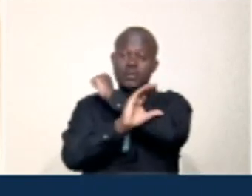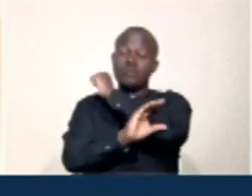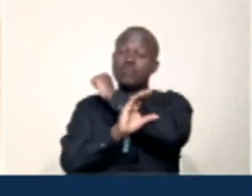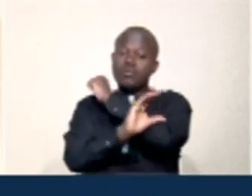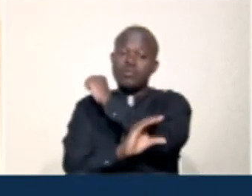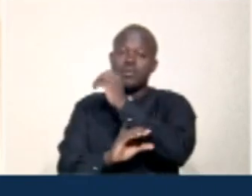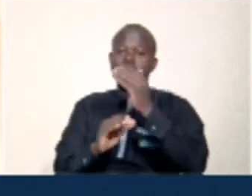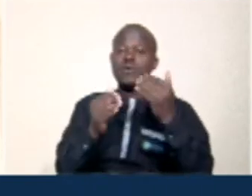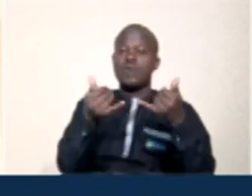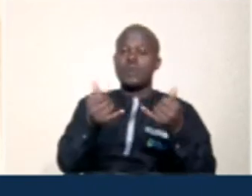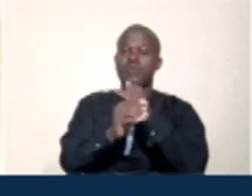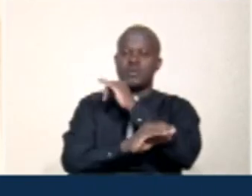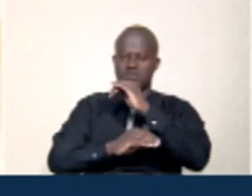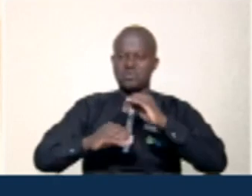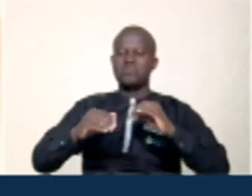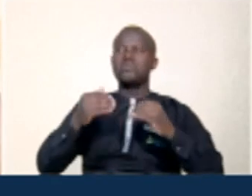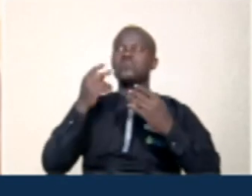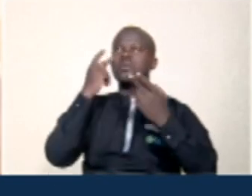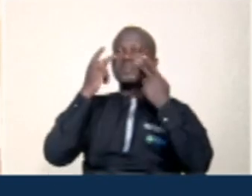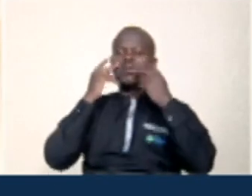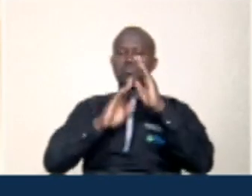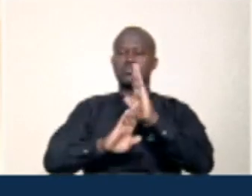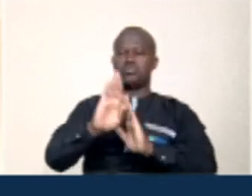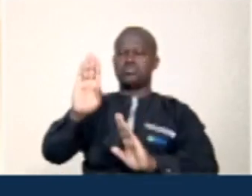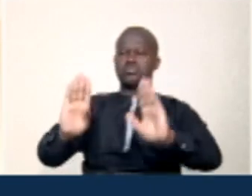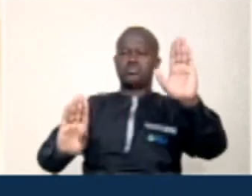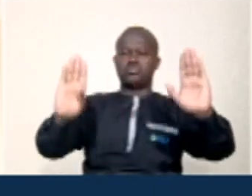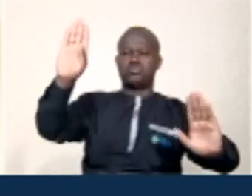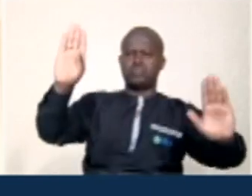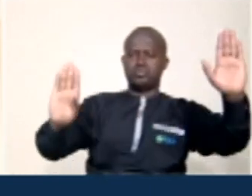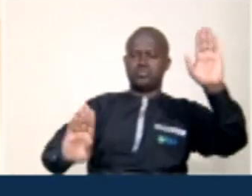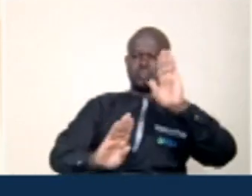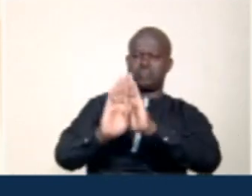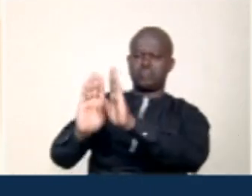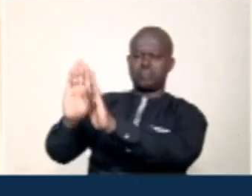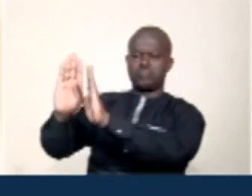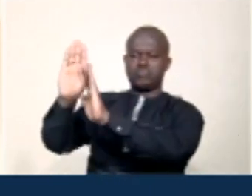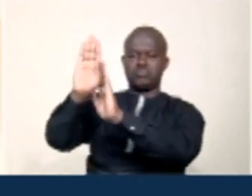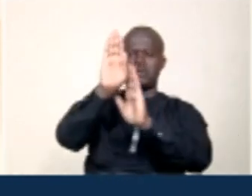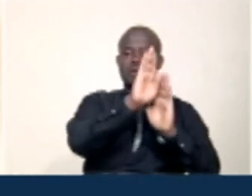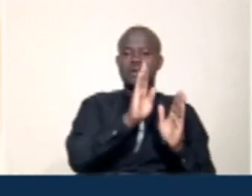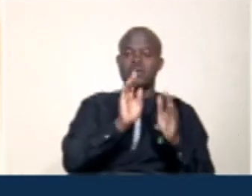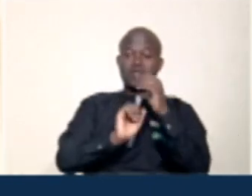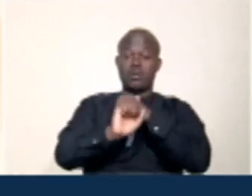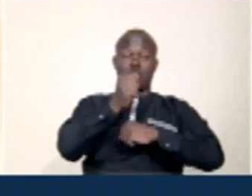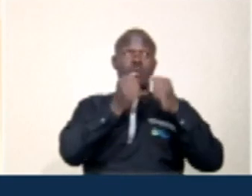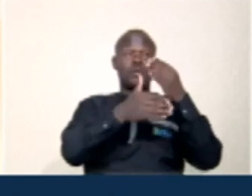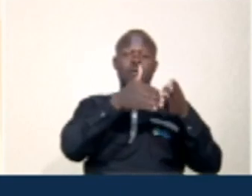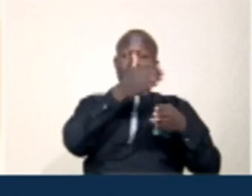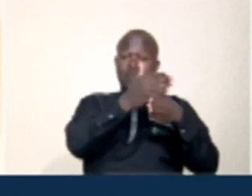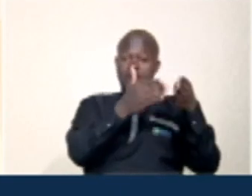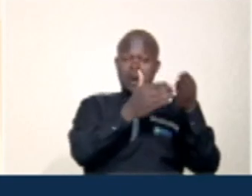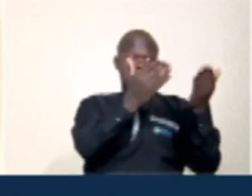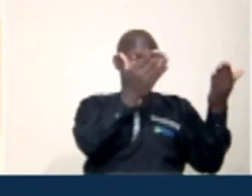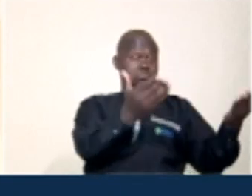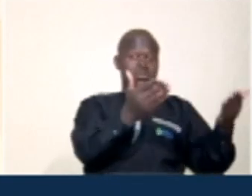Abatutsi. Ubu ngubu igihugu kikaba kiri mu iterambere, turi mu bikorwa byo kucyubaka, bikorwa byo